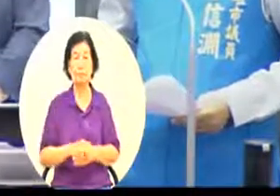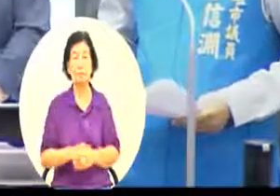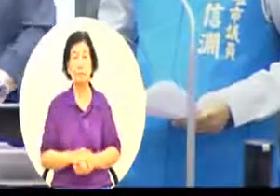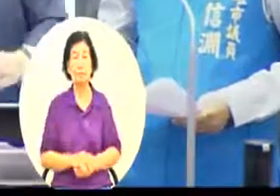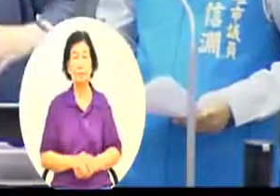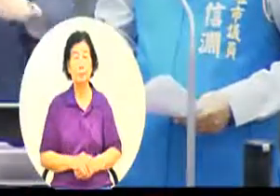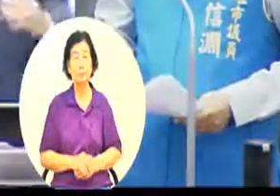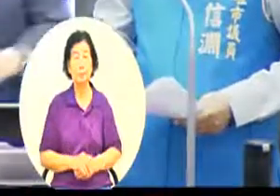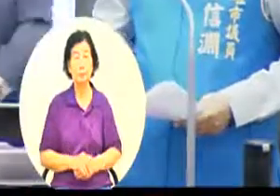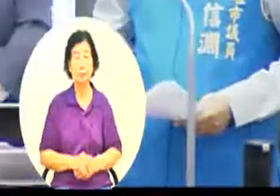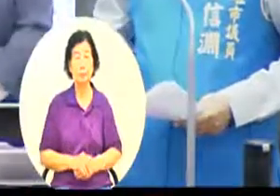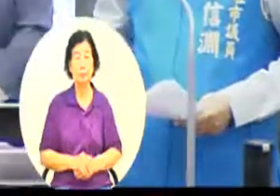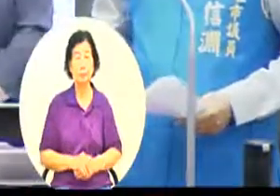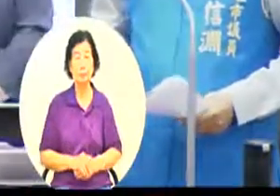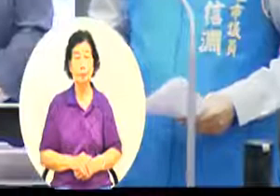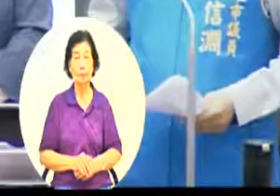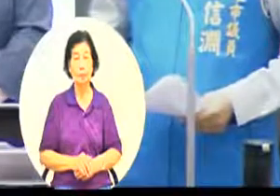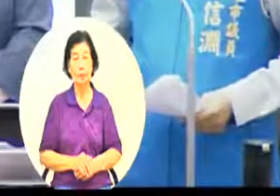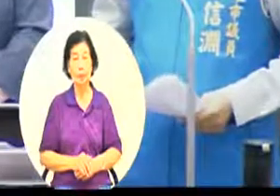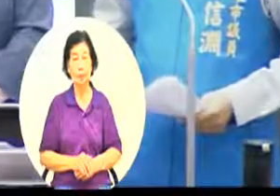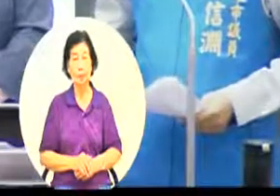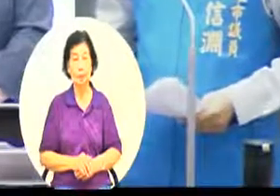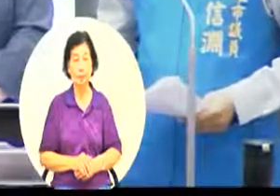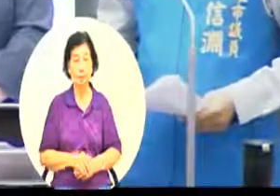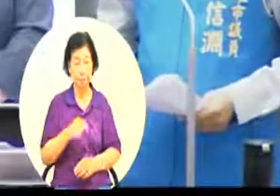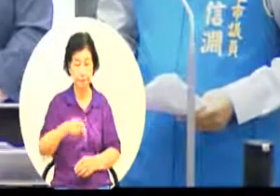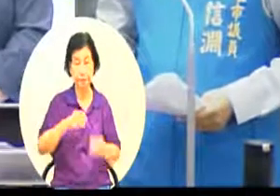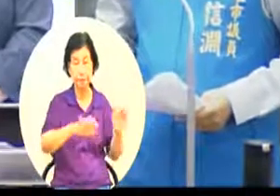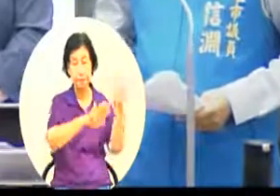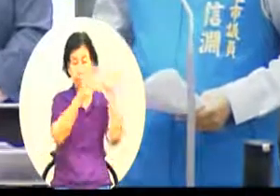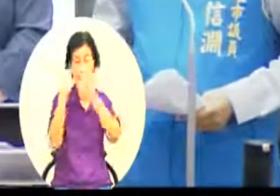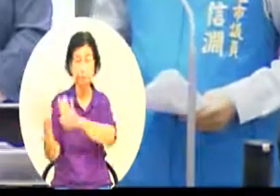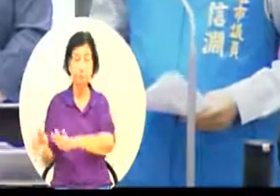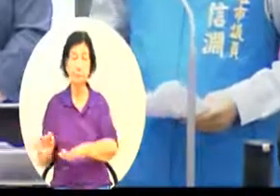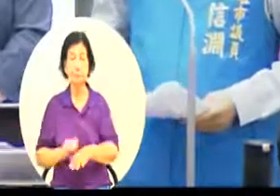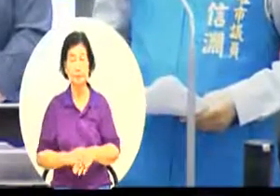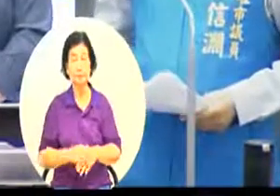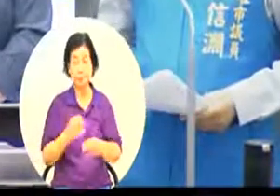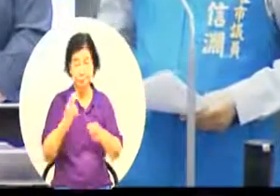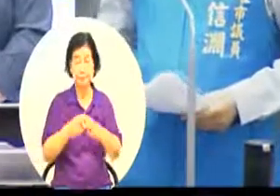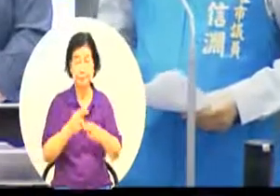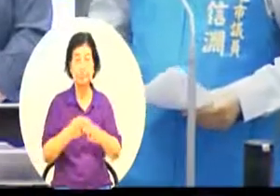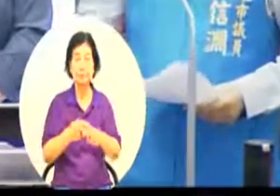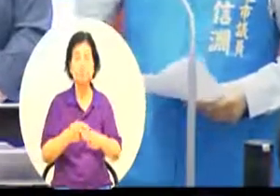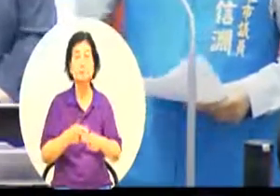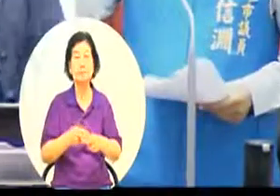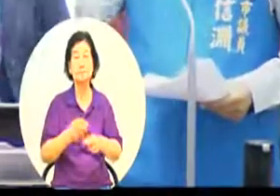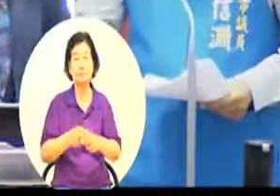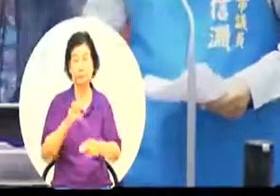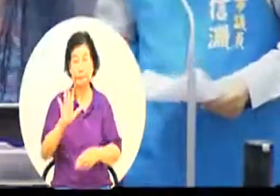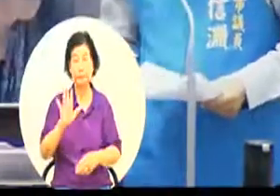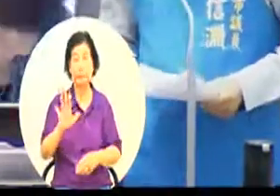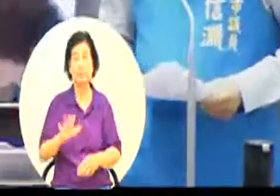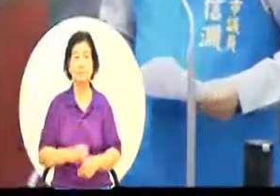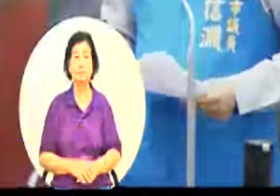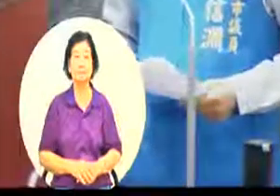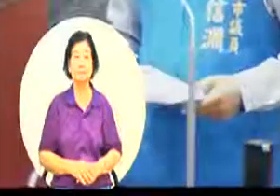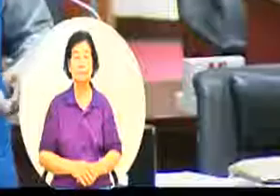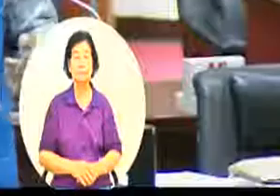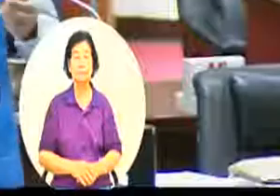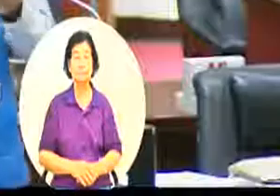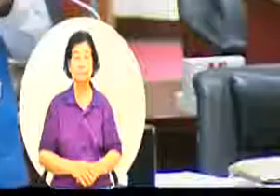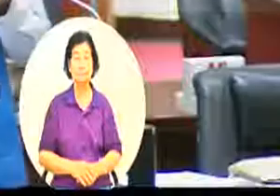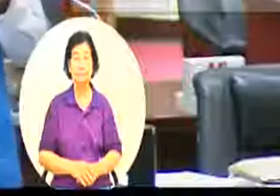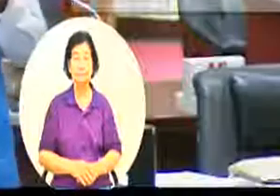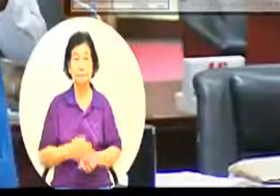个从这个情况，我们是有信心。 好，谢谢市长哈。也许刚才讲的